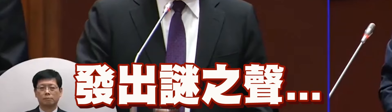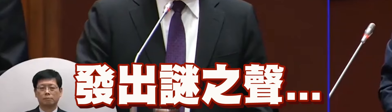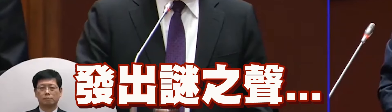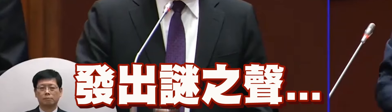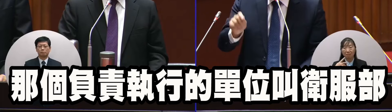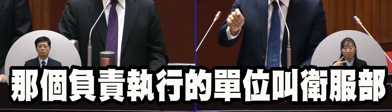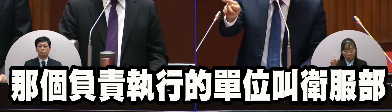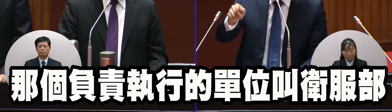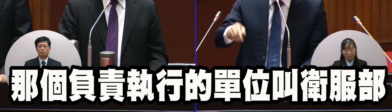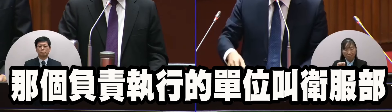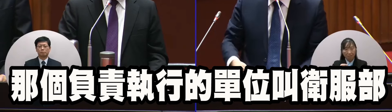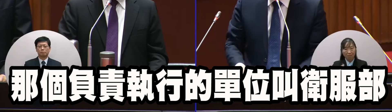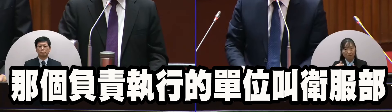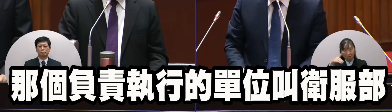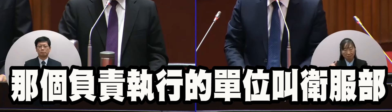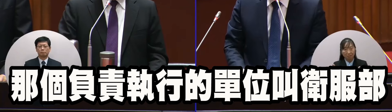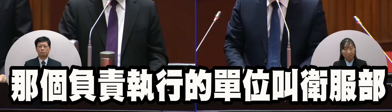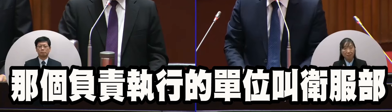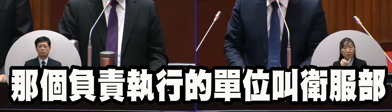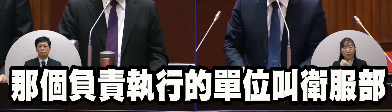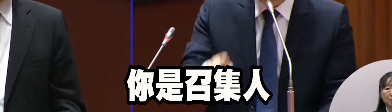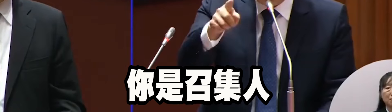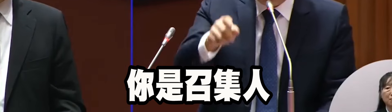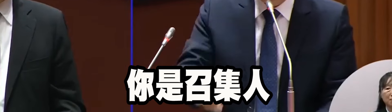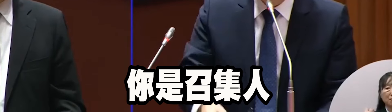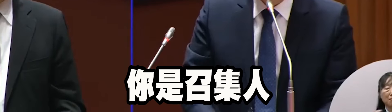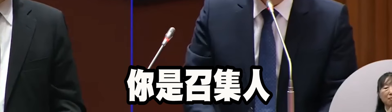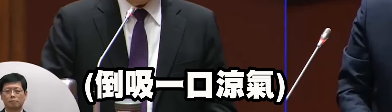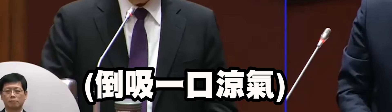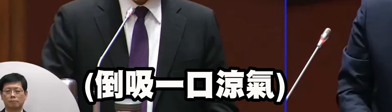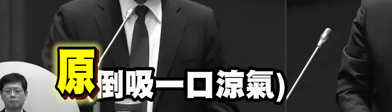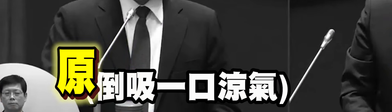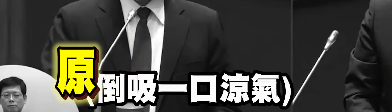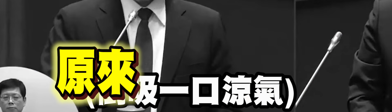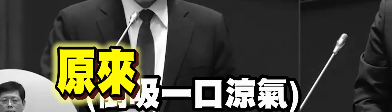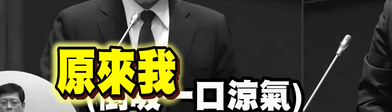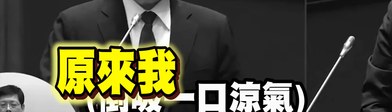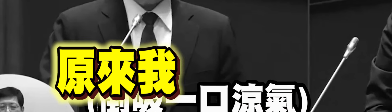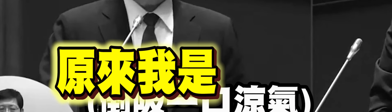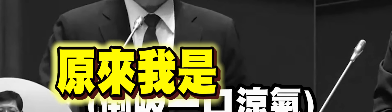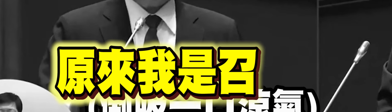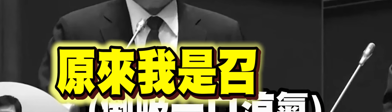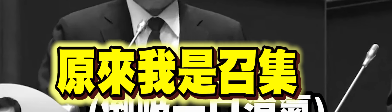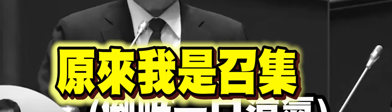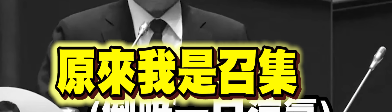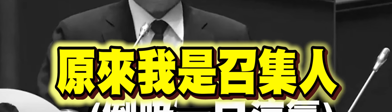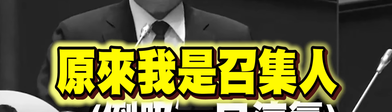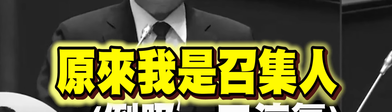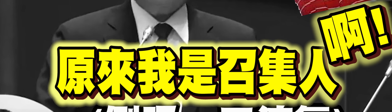开。那个负责执行的单位叫卫福部，你是召集人。